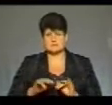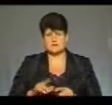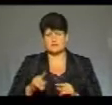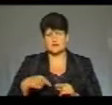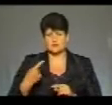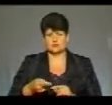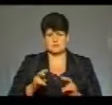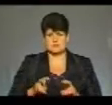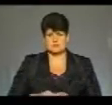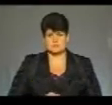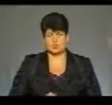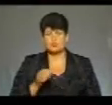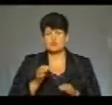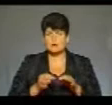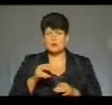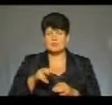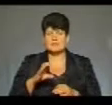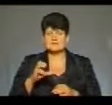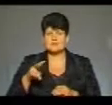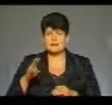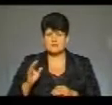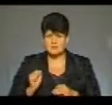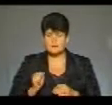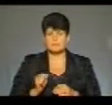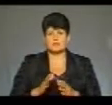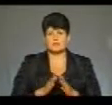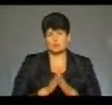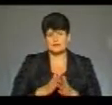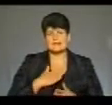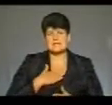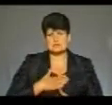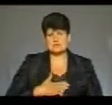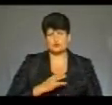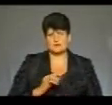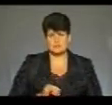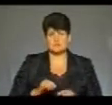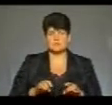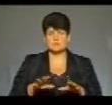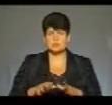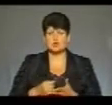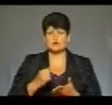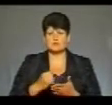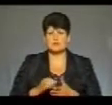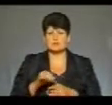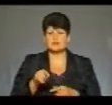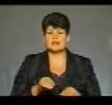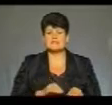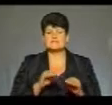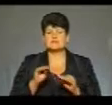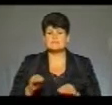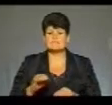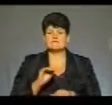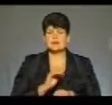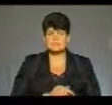їх участю. Суддя Любомира Сливка клопотання відповідачів задовільнила. Суд постановляє ухвалу про таке відкладення,